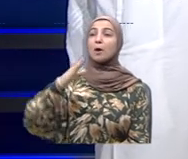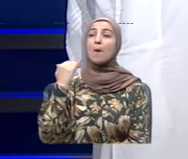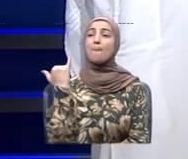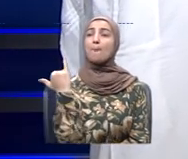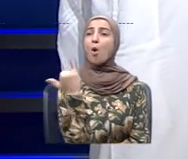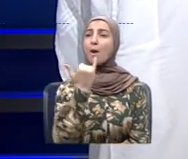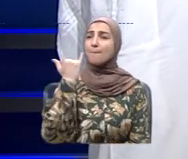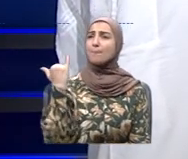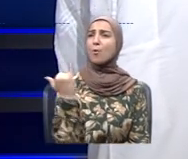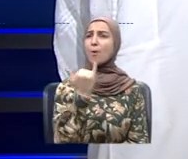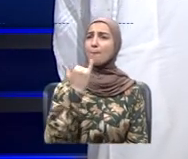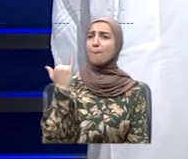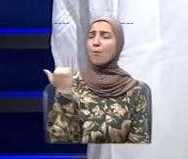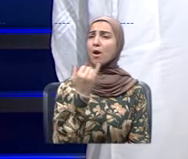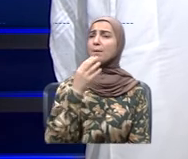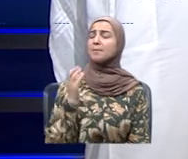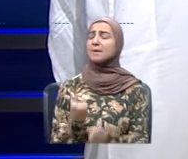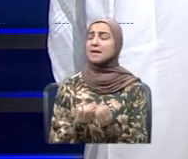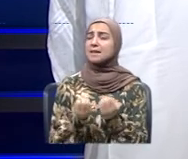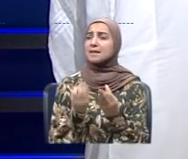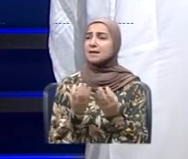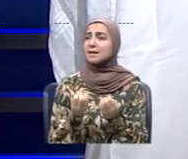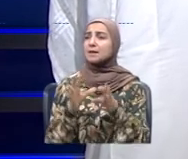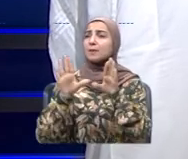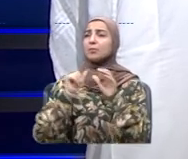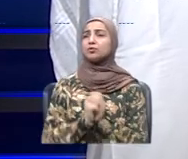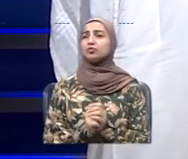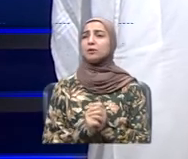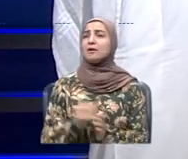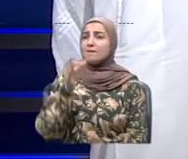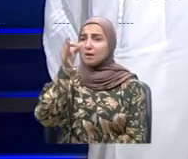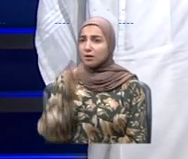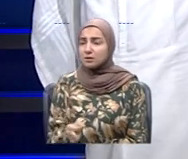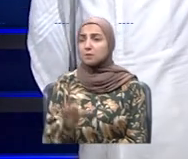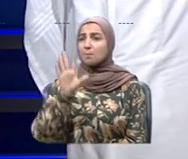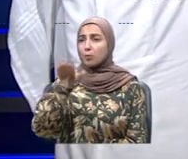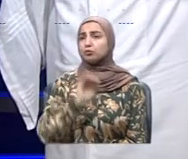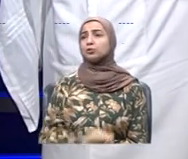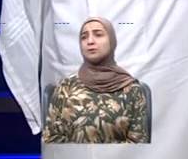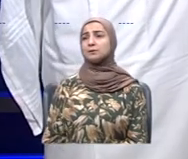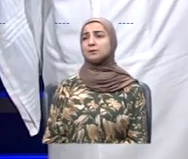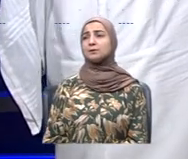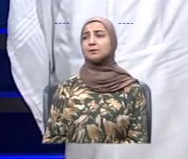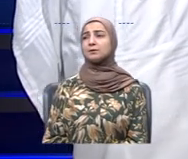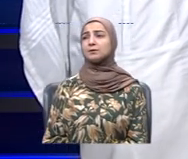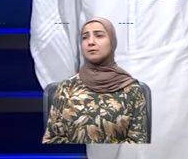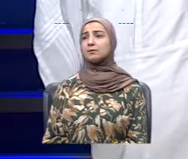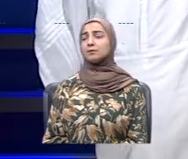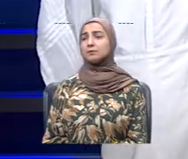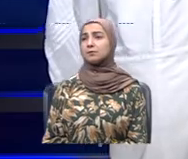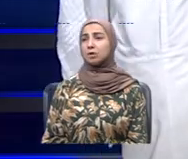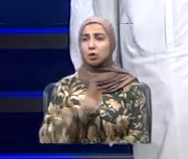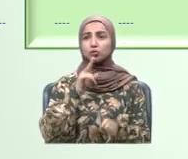بحجاج من دون ورود حجج وأدلة على أطروحتك. يعرض